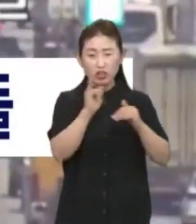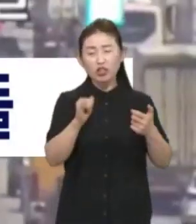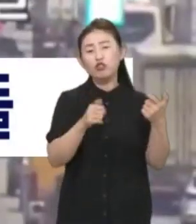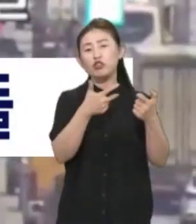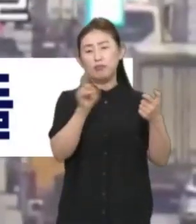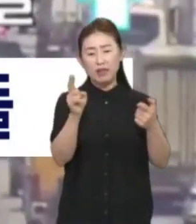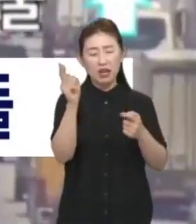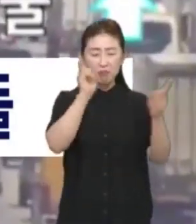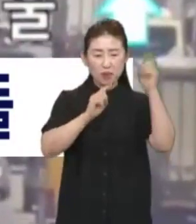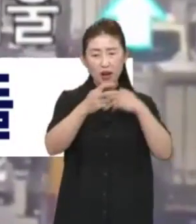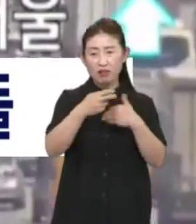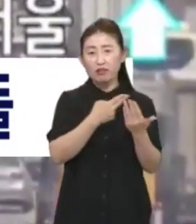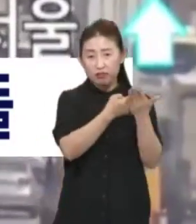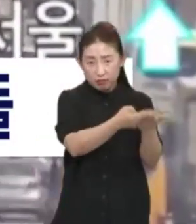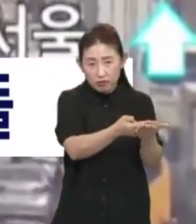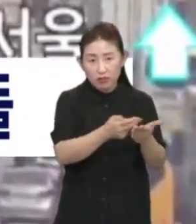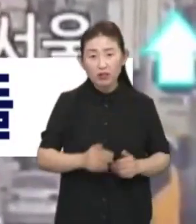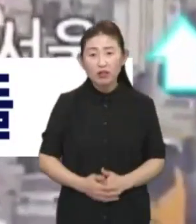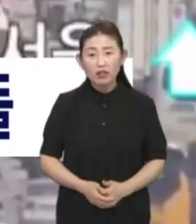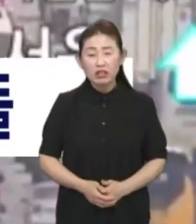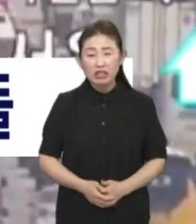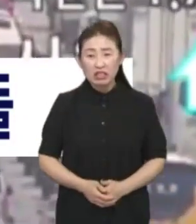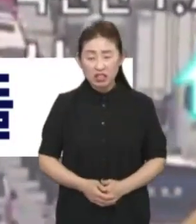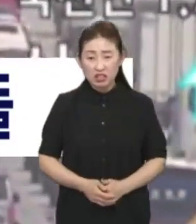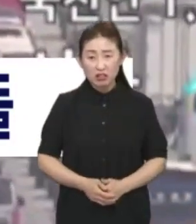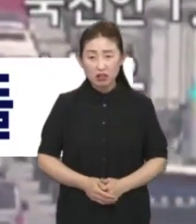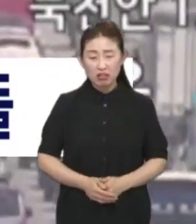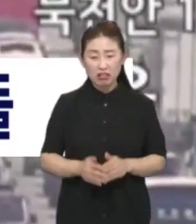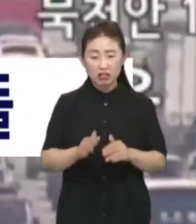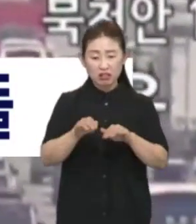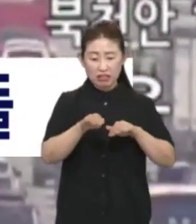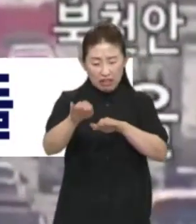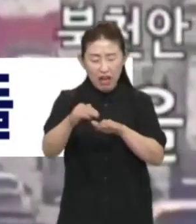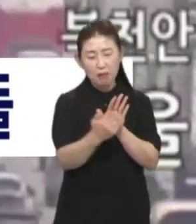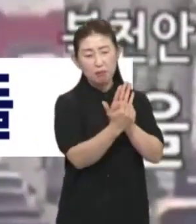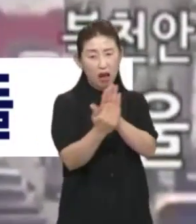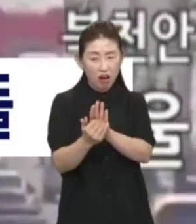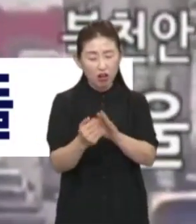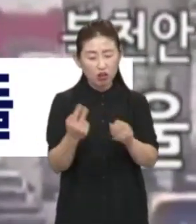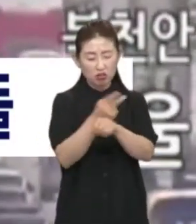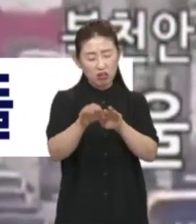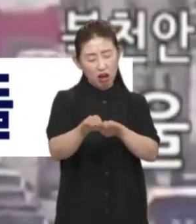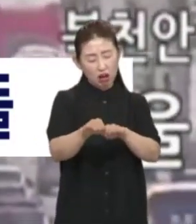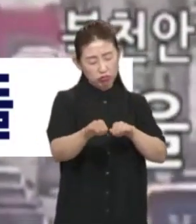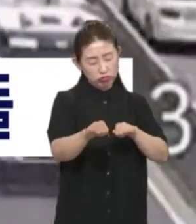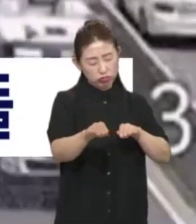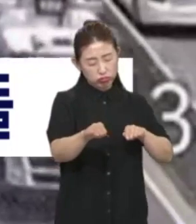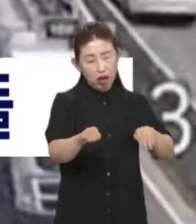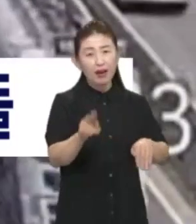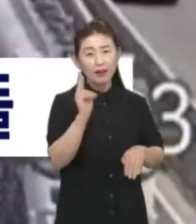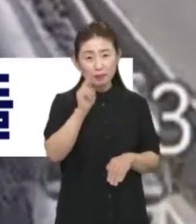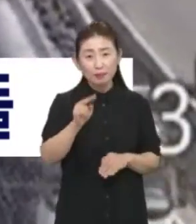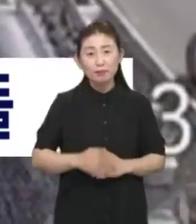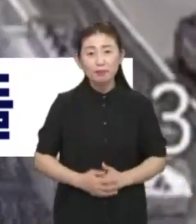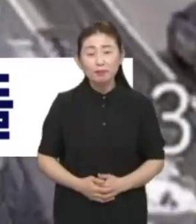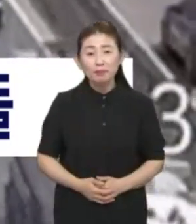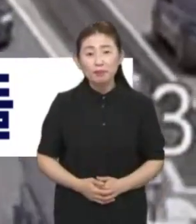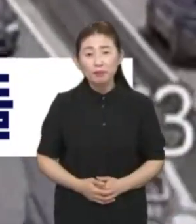운전자가 다쳐 병원으로 옮겨졌으며 차선 일부가 통제되며 고속도로가 2시간가량 극심한 정체를